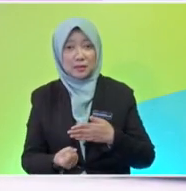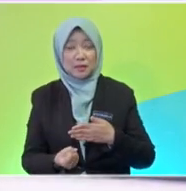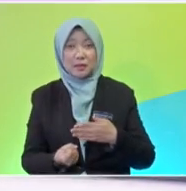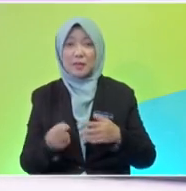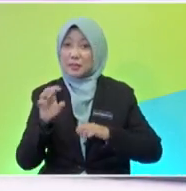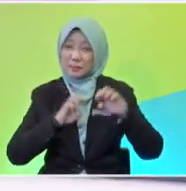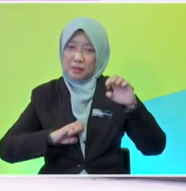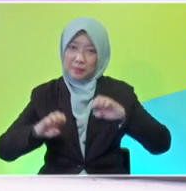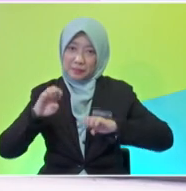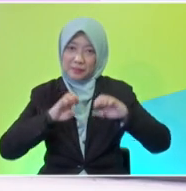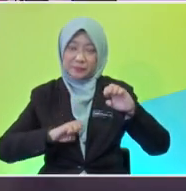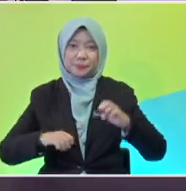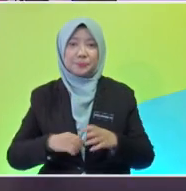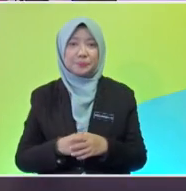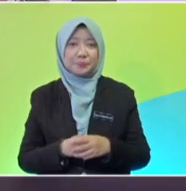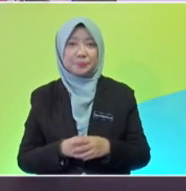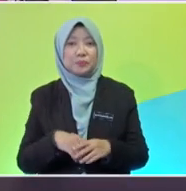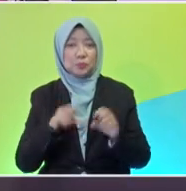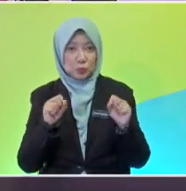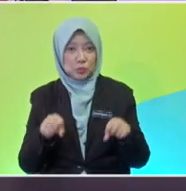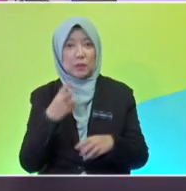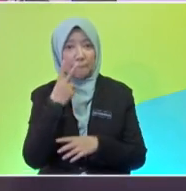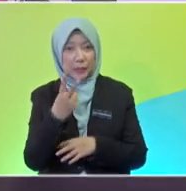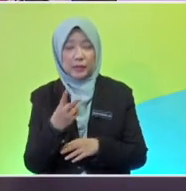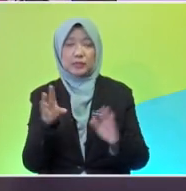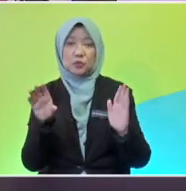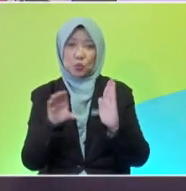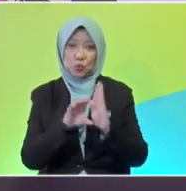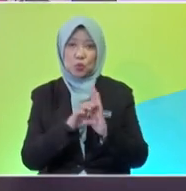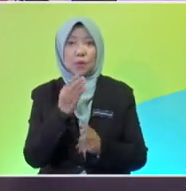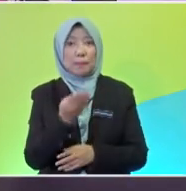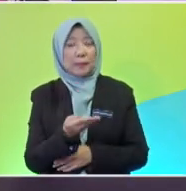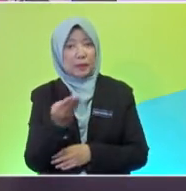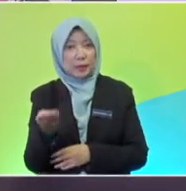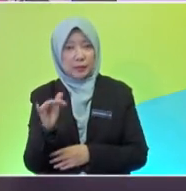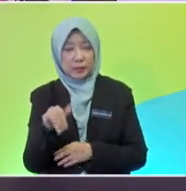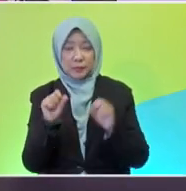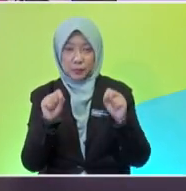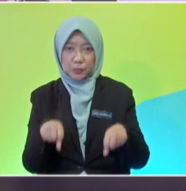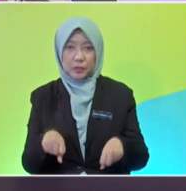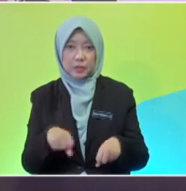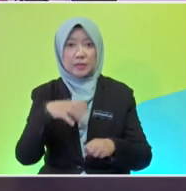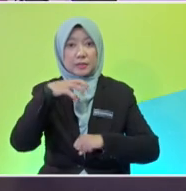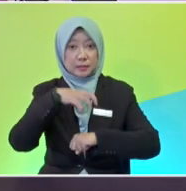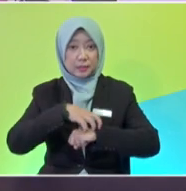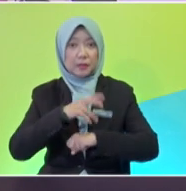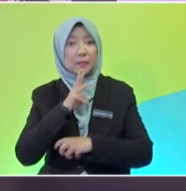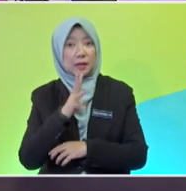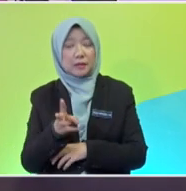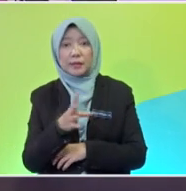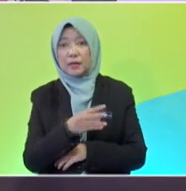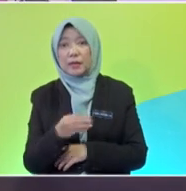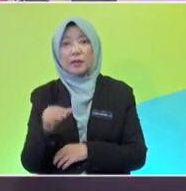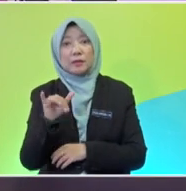satin beberapa contoh bahan yang boleh menyerap air dan beberapa contoh bahan yang